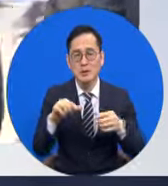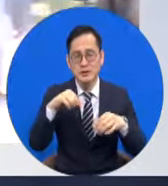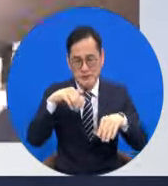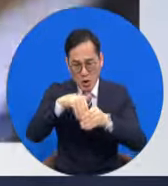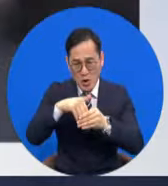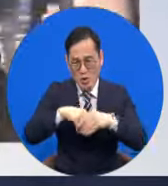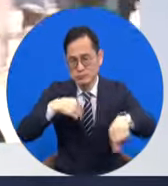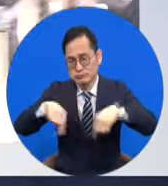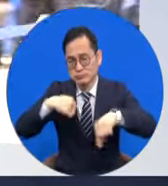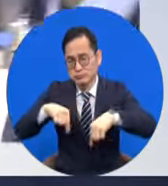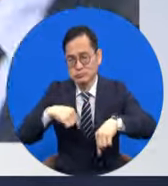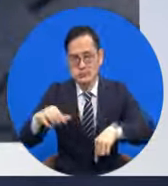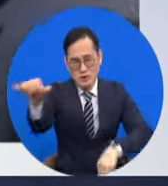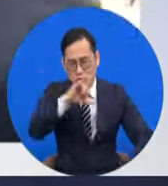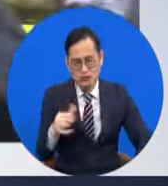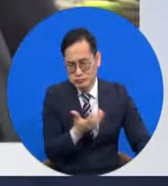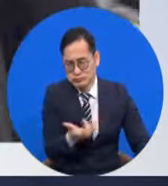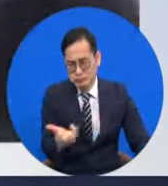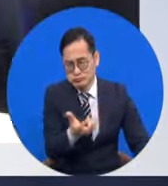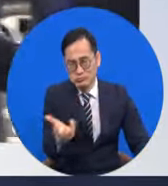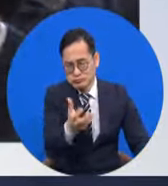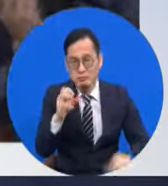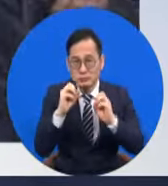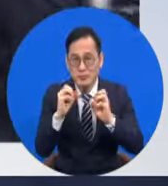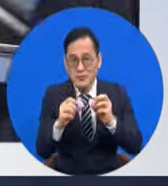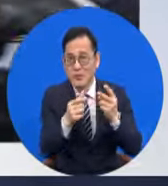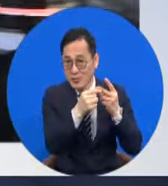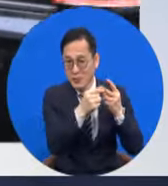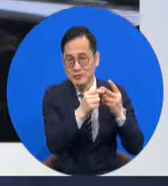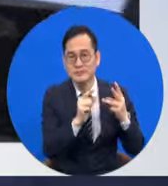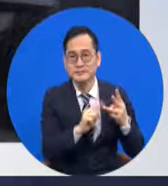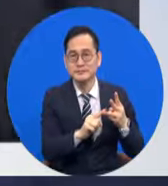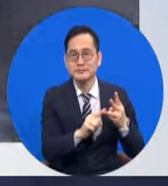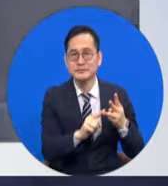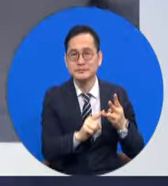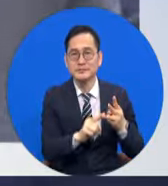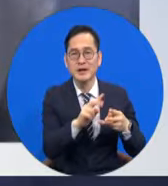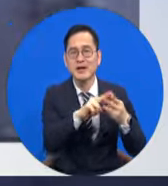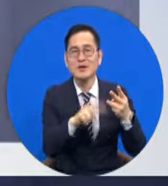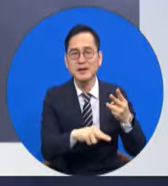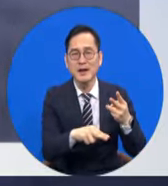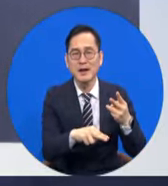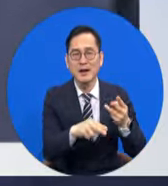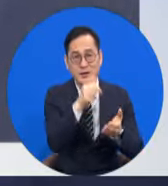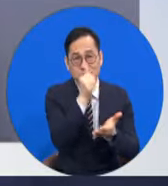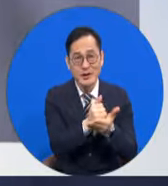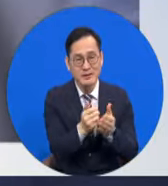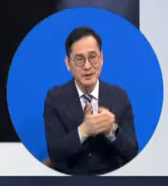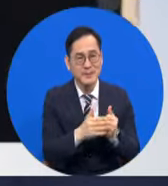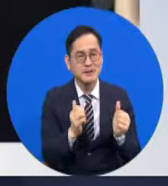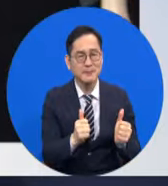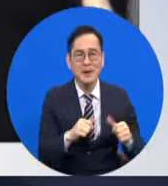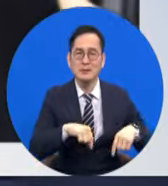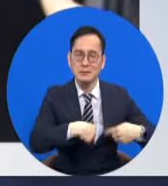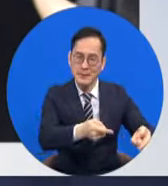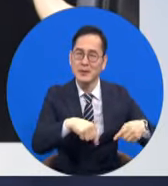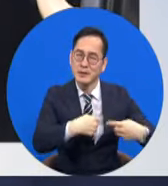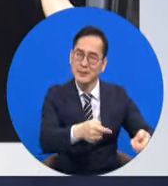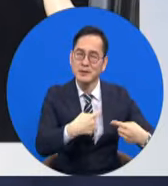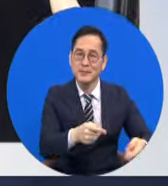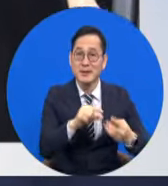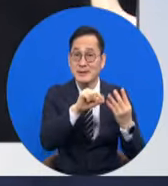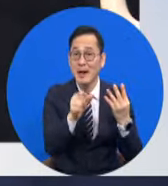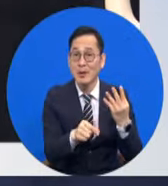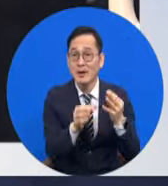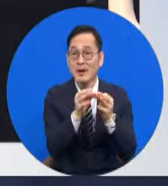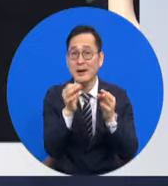전국 유세를 갖다 막 다 돌았고. 그다음에 또 하나가 뭐냐면 형사 피고인의 역할을 하지 않았습니까? 4월 달만 해도요.